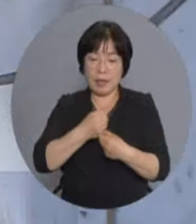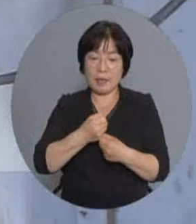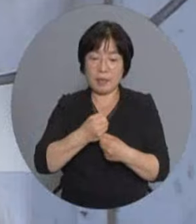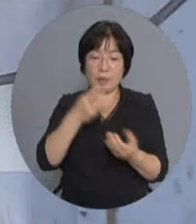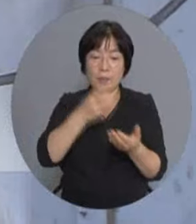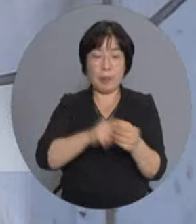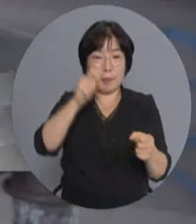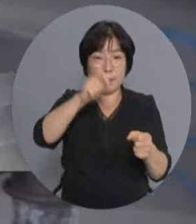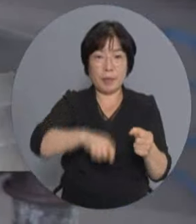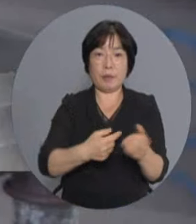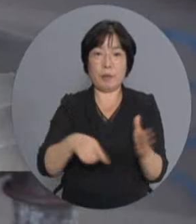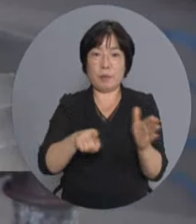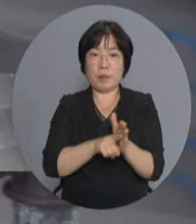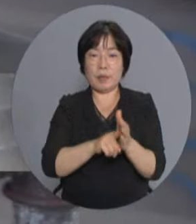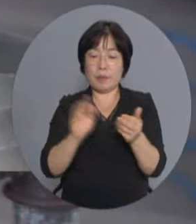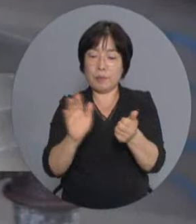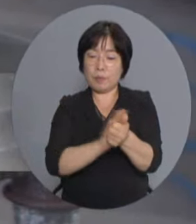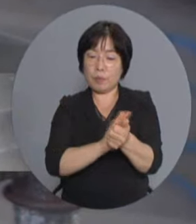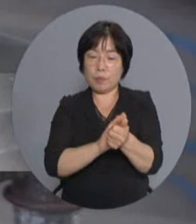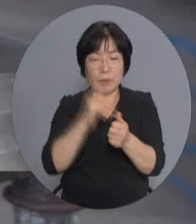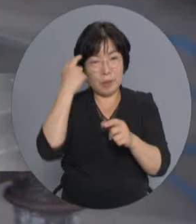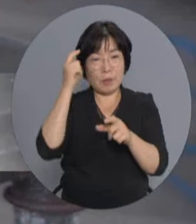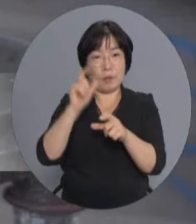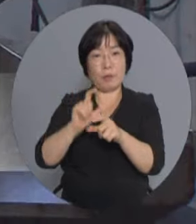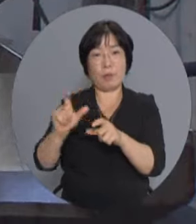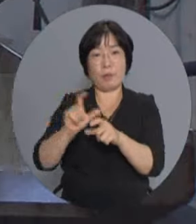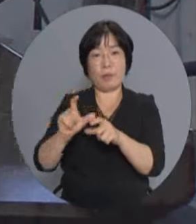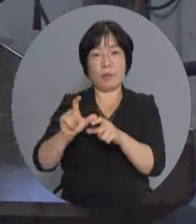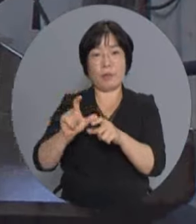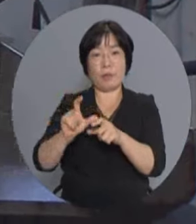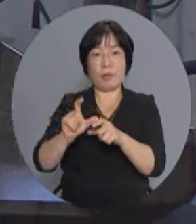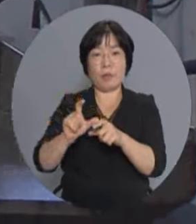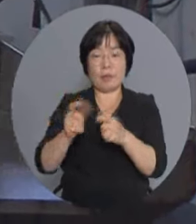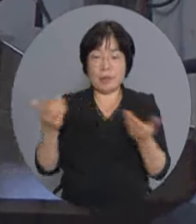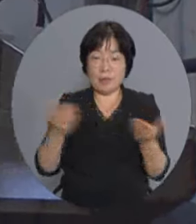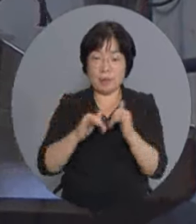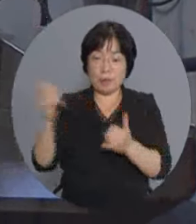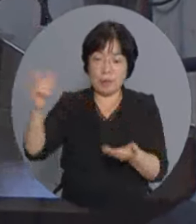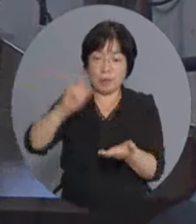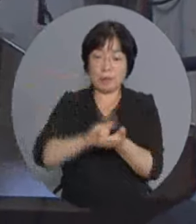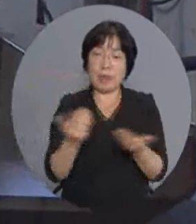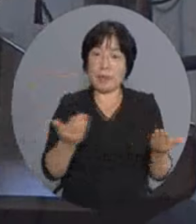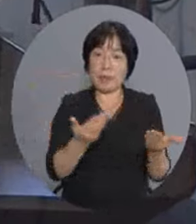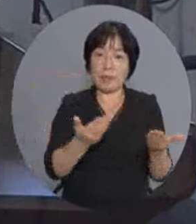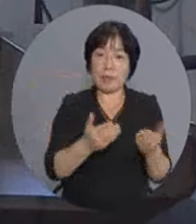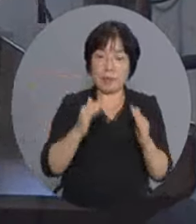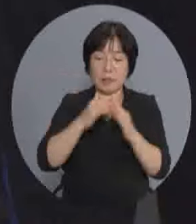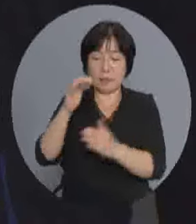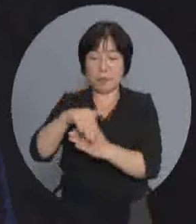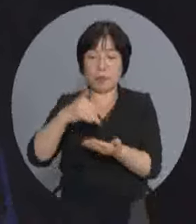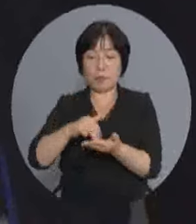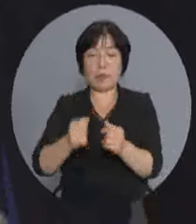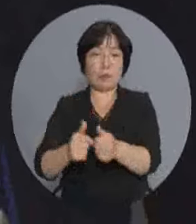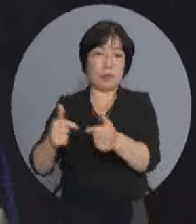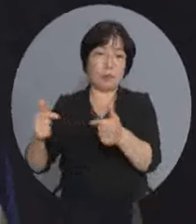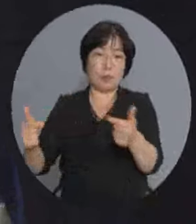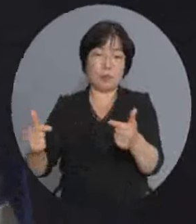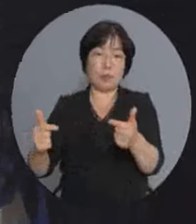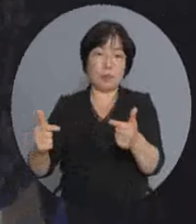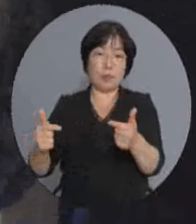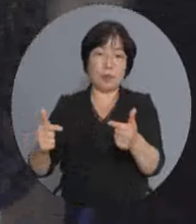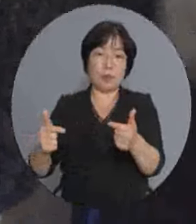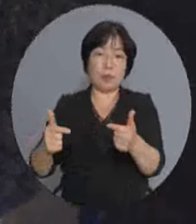제도 정착을 위한 인센티브를 고심하고 있습니다. 같은 근로자의 재입국과 어가당 고용인원 증원 배정은